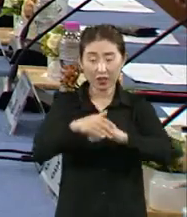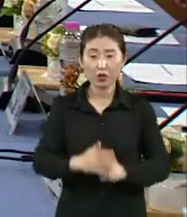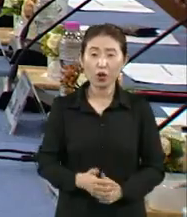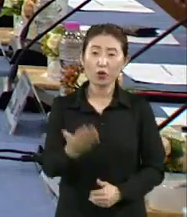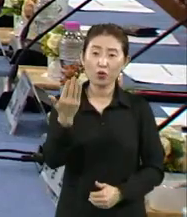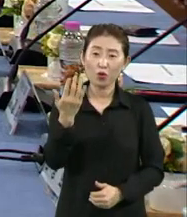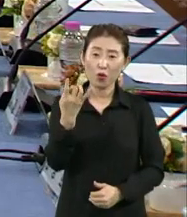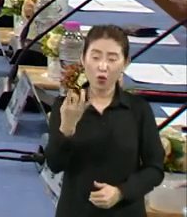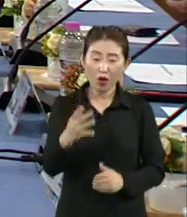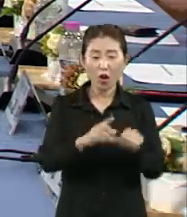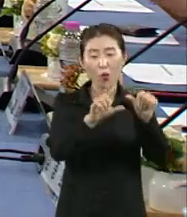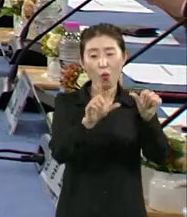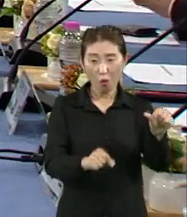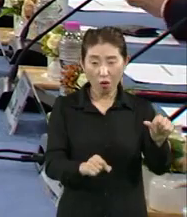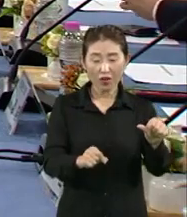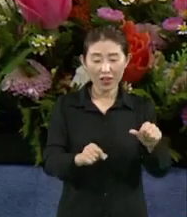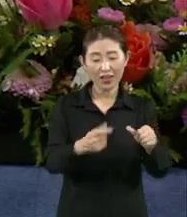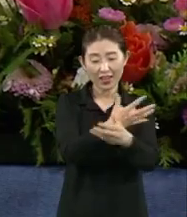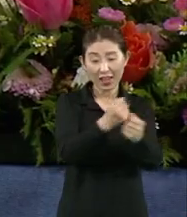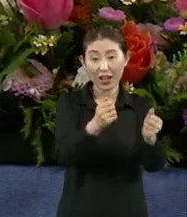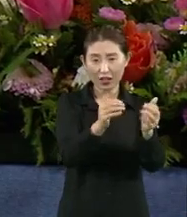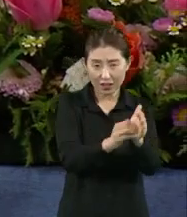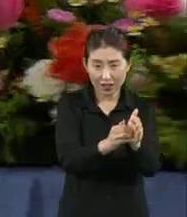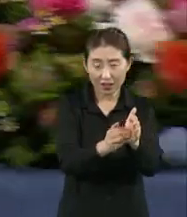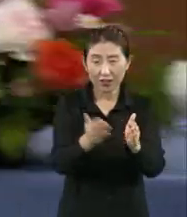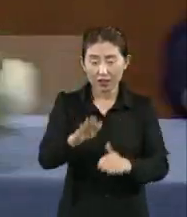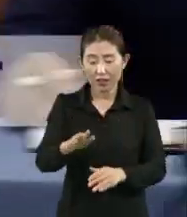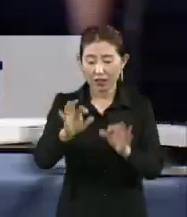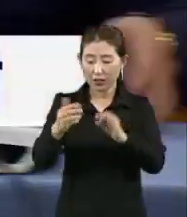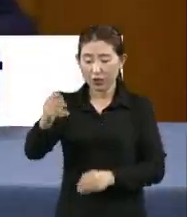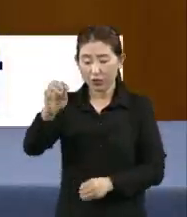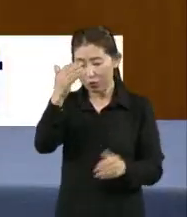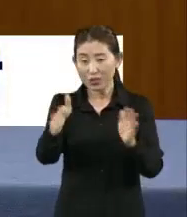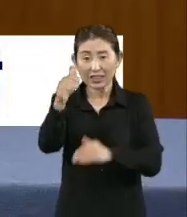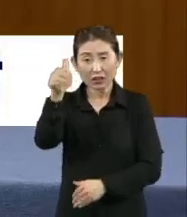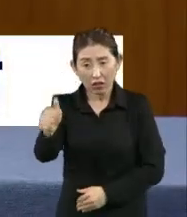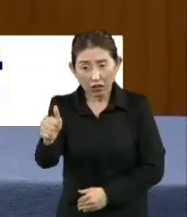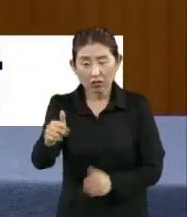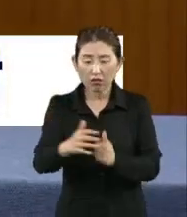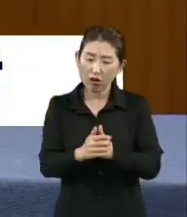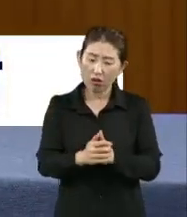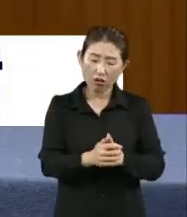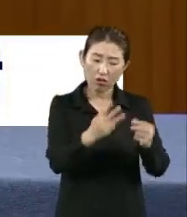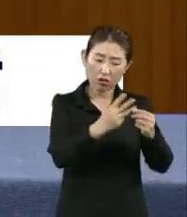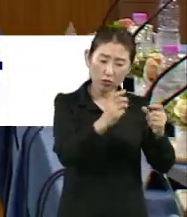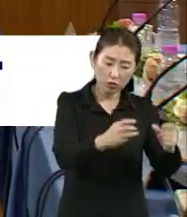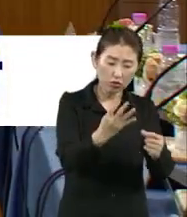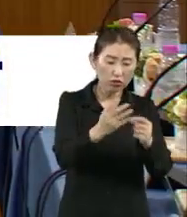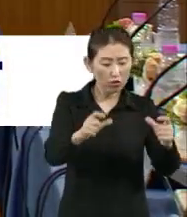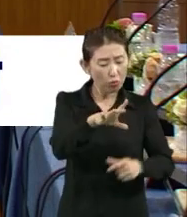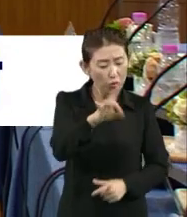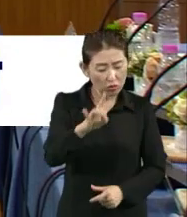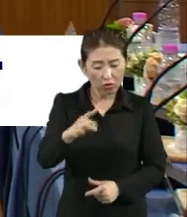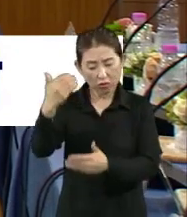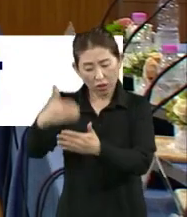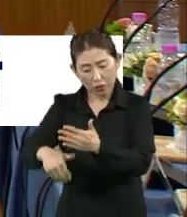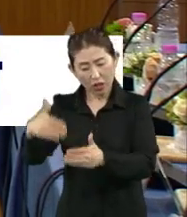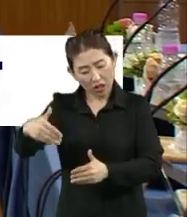8기 출범 직전인 5월 본계약이 체결됐지만 김태흠 충남지사가 분할 개발에 부정적인 시각을 갖고